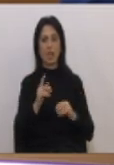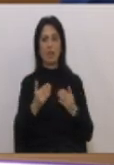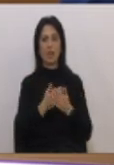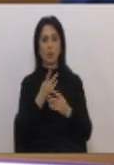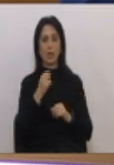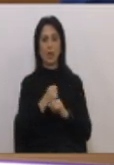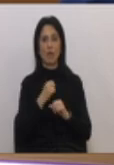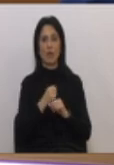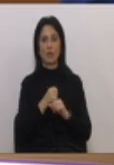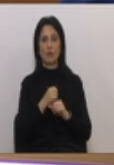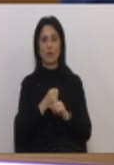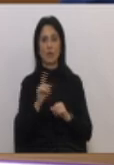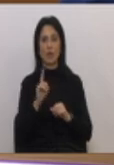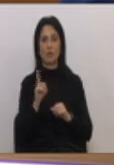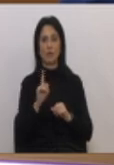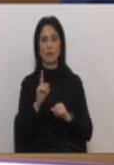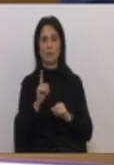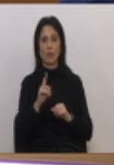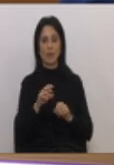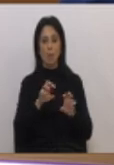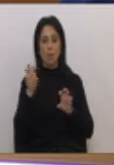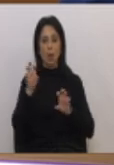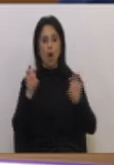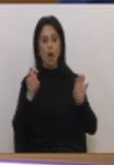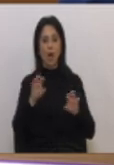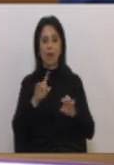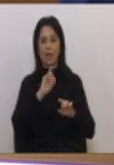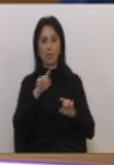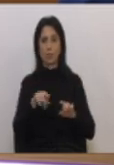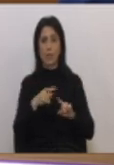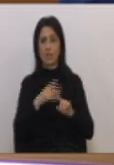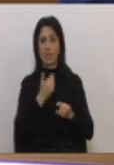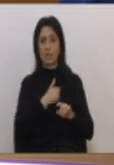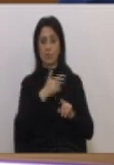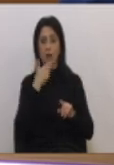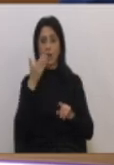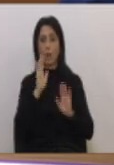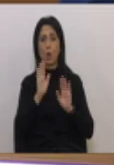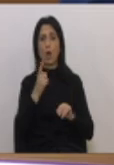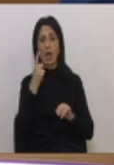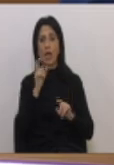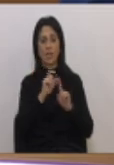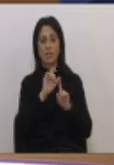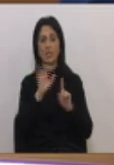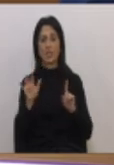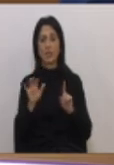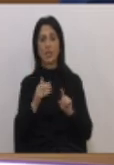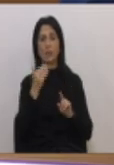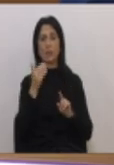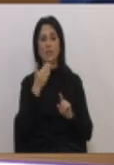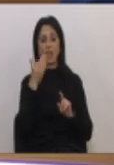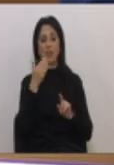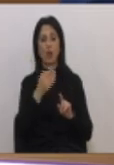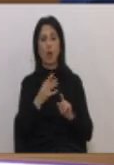უნდა გავაკეთოთო, რაღაც დეპოლარიზაციაზე საუბრობდა. თუმცა ეს იყო მისი გამოსვლის მხოლოდ ერთი ფრაზა. მისი